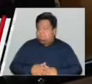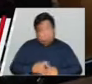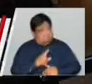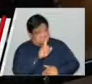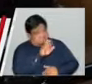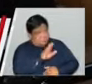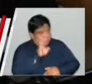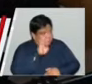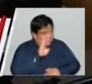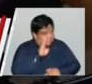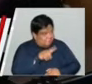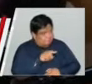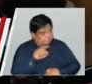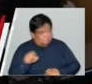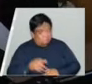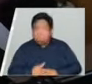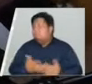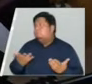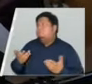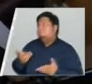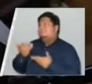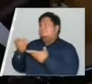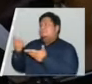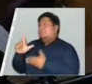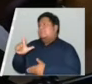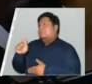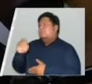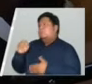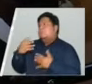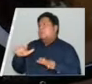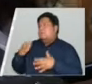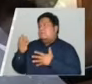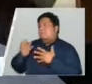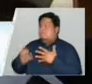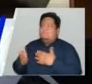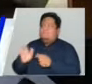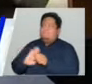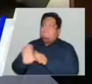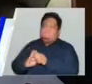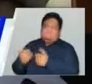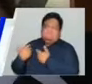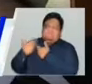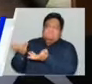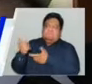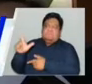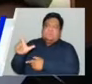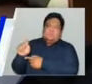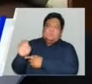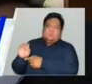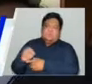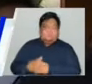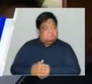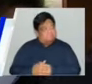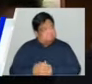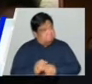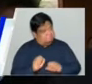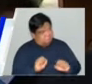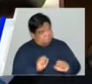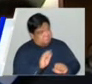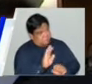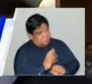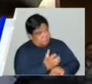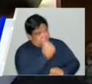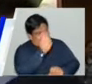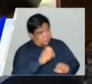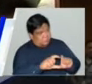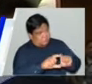Andun na sa LTO yung mga documents, eh, no? So iwan na lang natin sa LTO. Posible po kaya sa inyo yung plane, pero nagamit na po